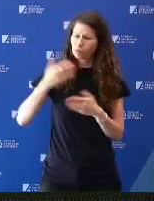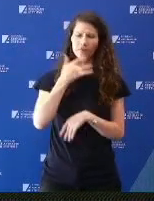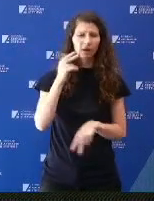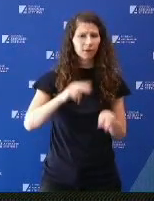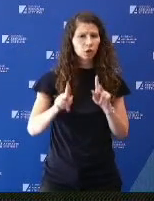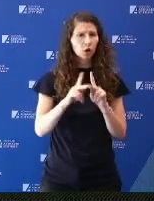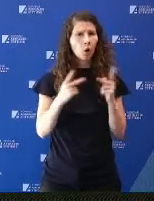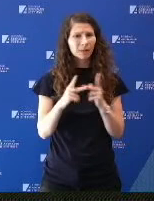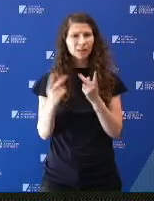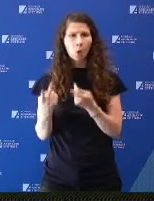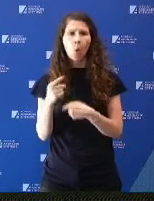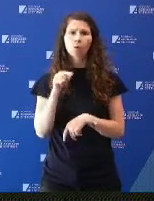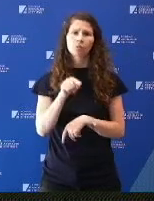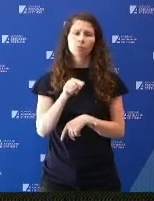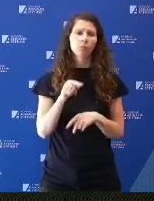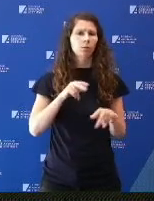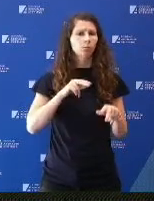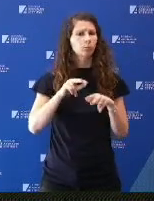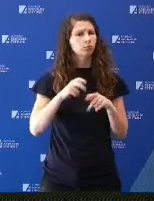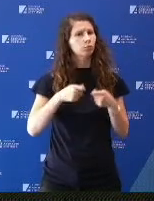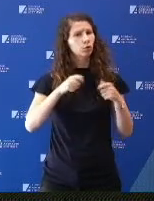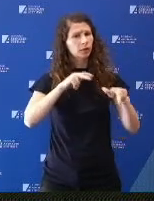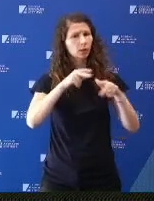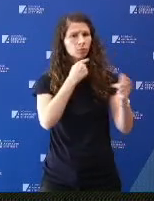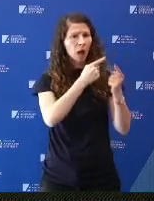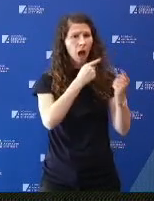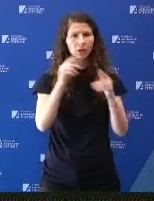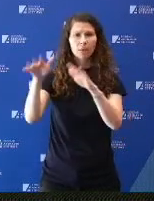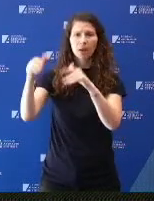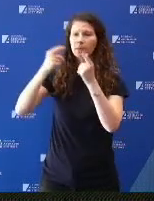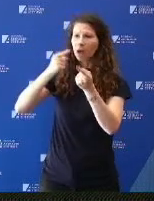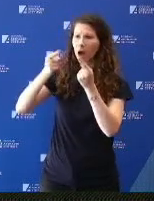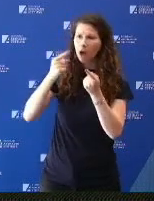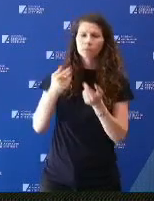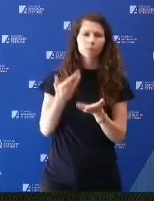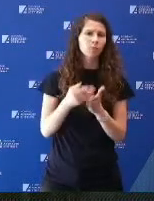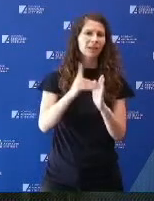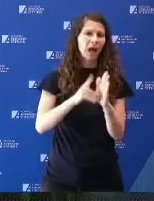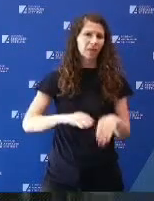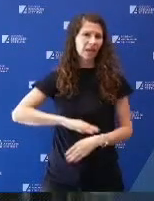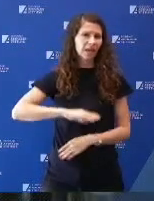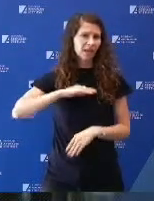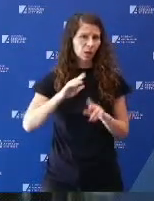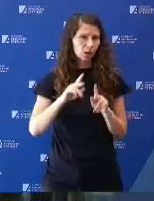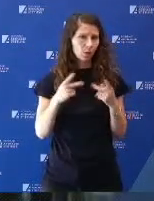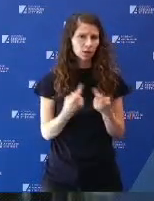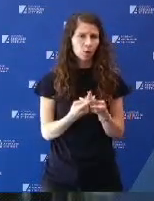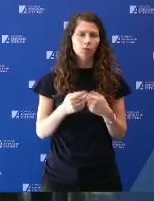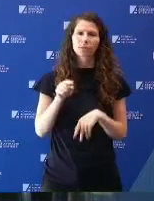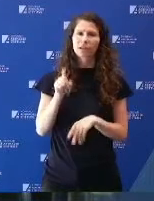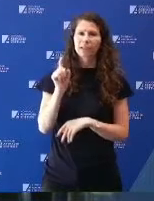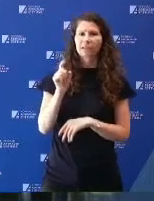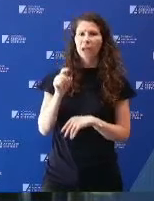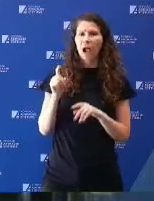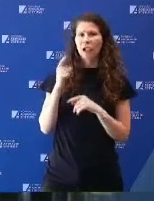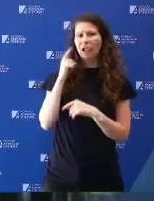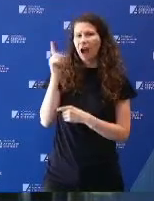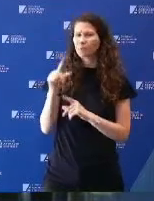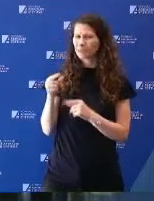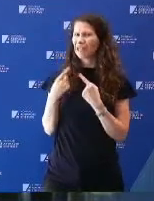auch die Bundesregierung beraten haben, die das Parlament beraten haben. Ich denke da an die Datenethikkommission. Der Digitalrat ist ja ein bisschen anders